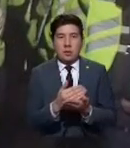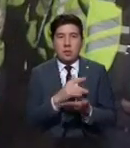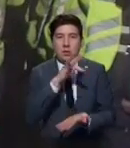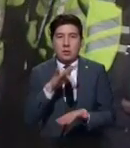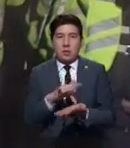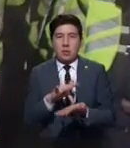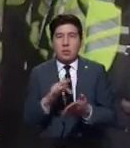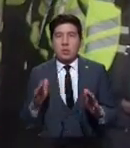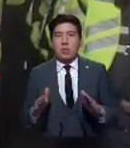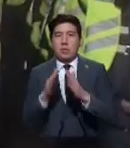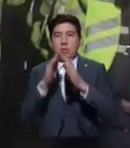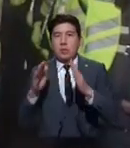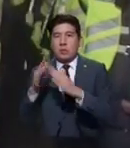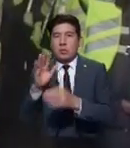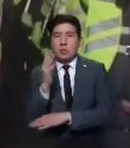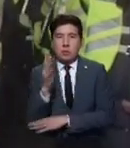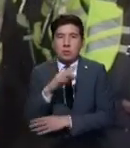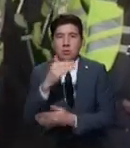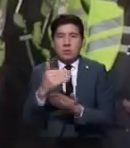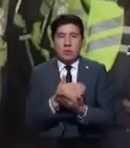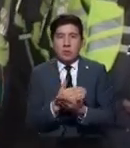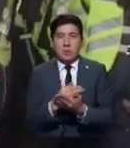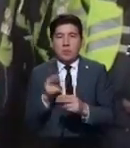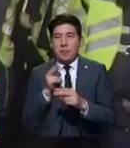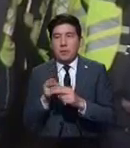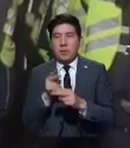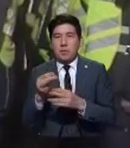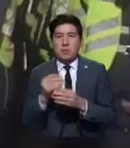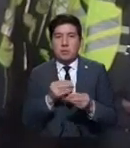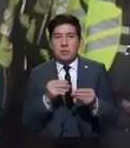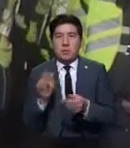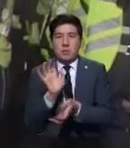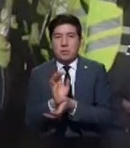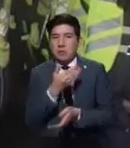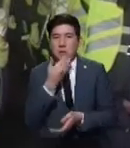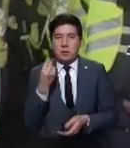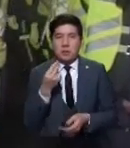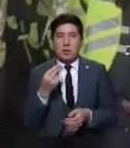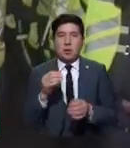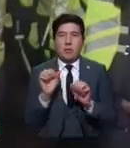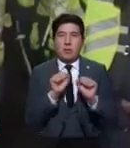Шырша пиротехника деген байтақ іс-шаралар жүргізілуде. Бұның барлығы халықтың қауіпсіздігі,